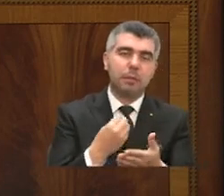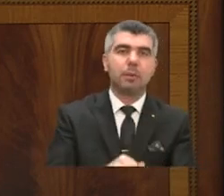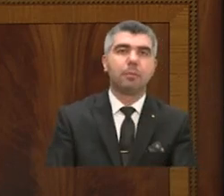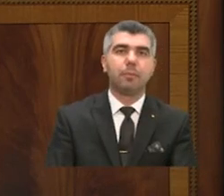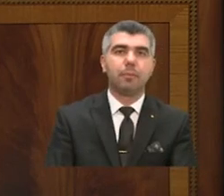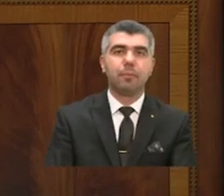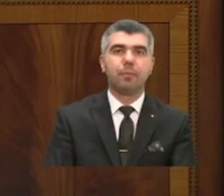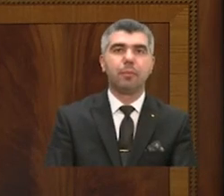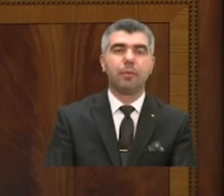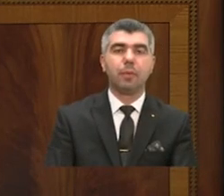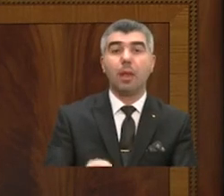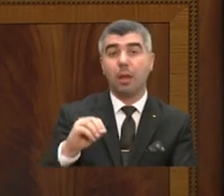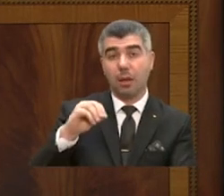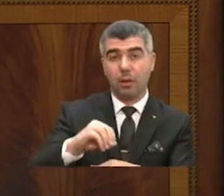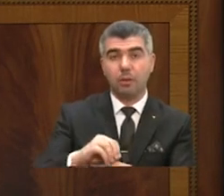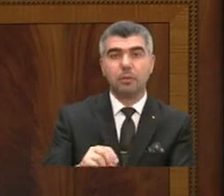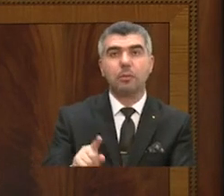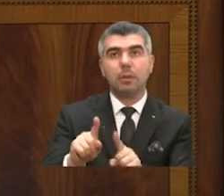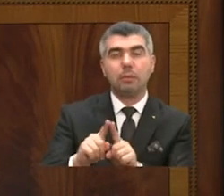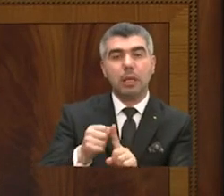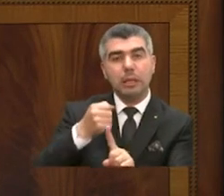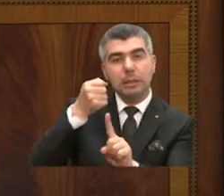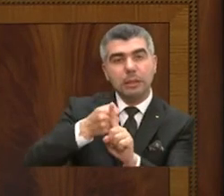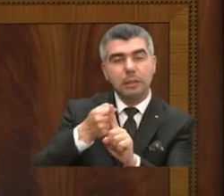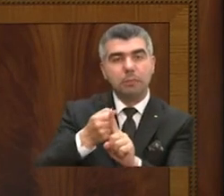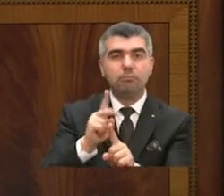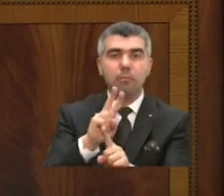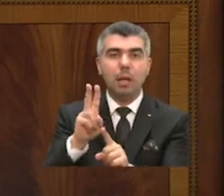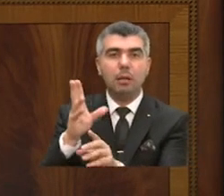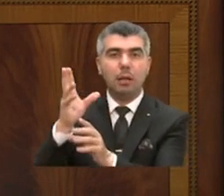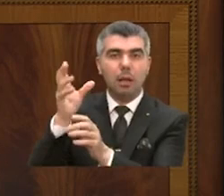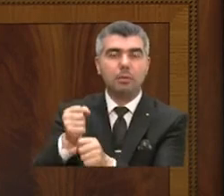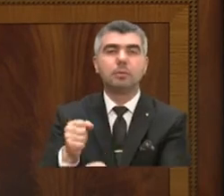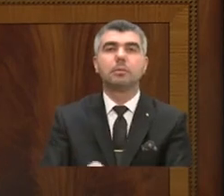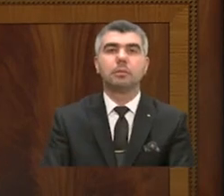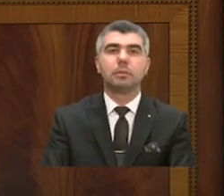أنه وتنفيذا للتوجيهات الملكية السامية.